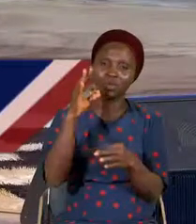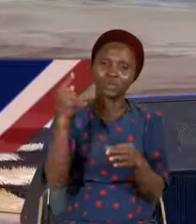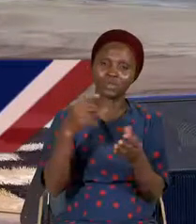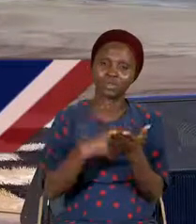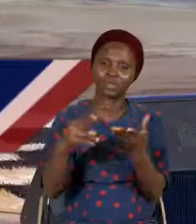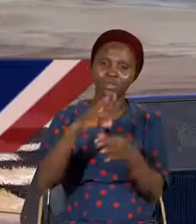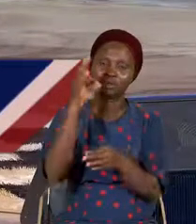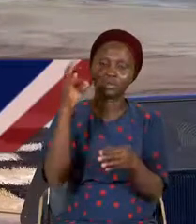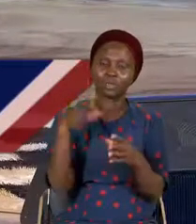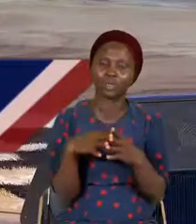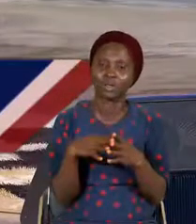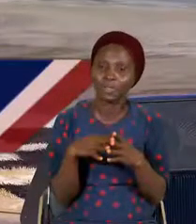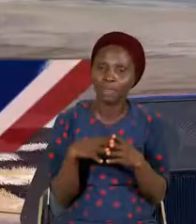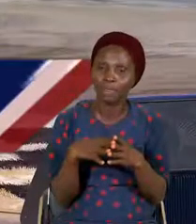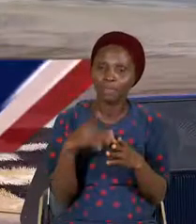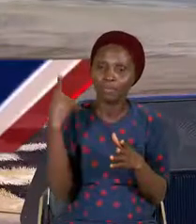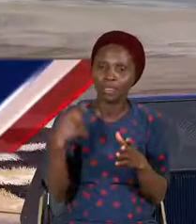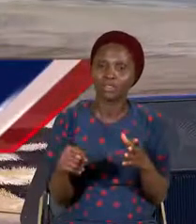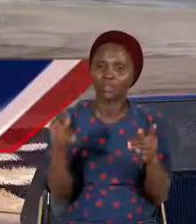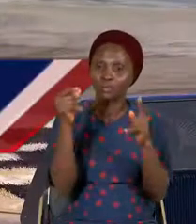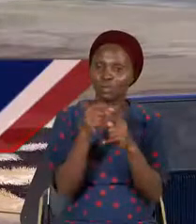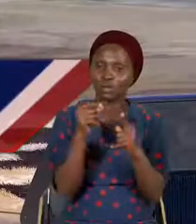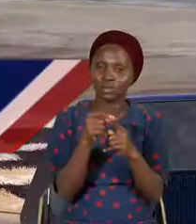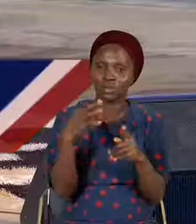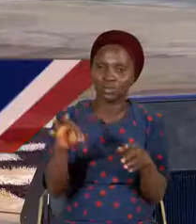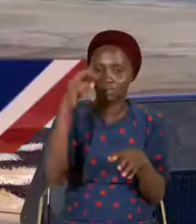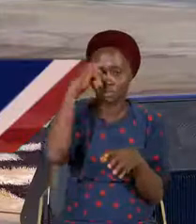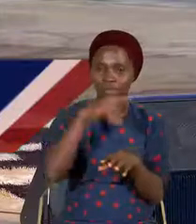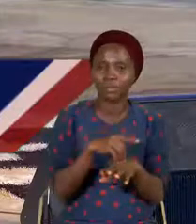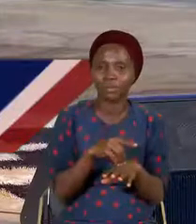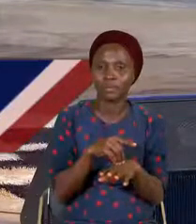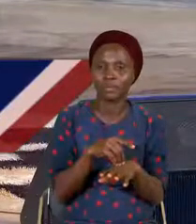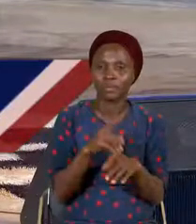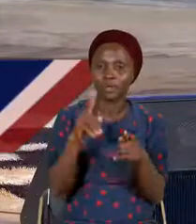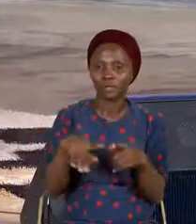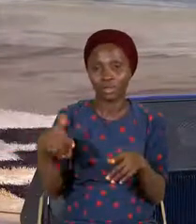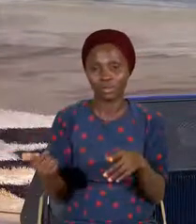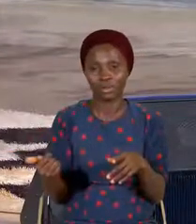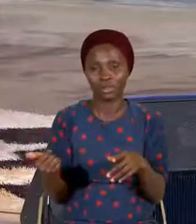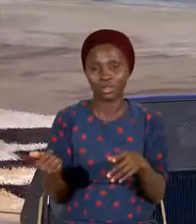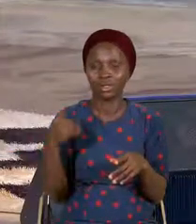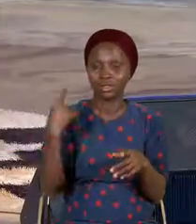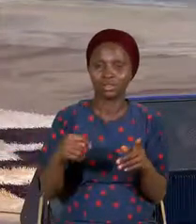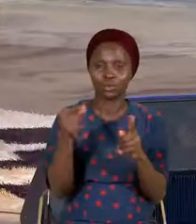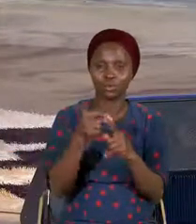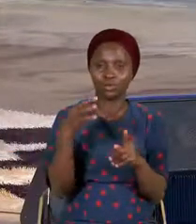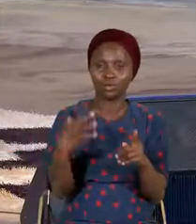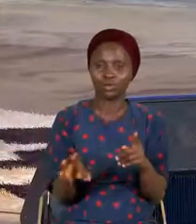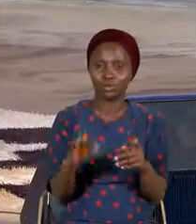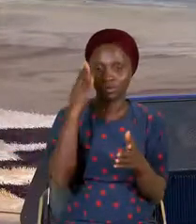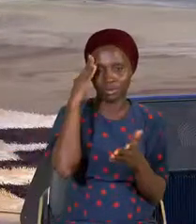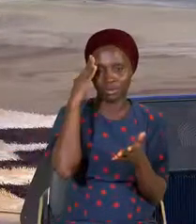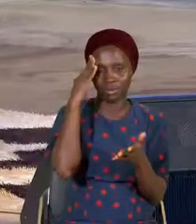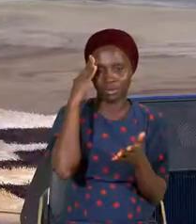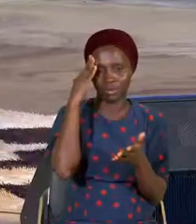À un autre est donné par l'Esprit, le Saint-Esprit, la parole de sagesse. À un autre, une parole